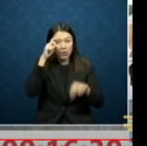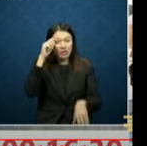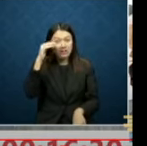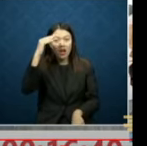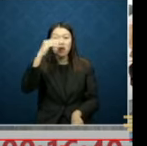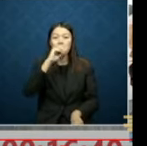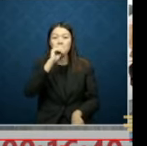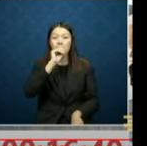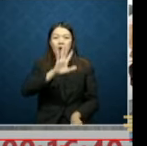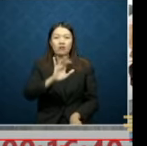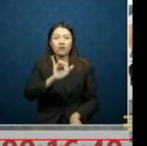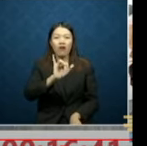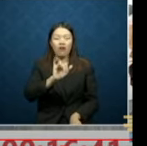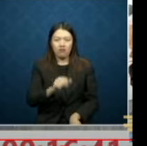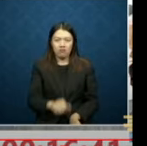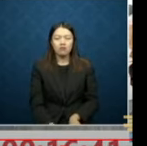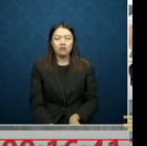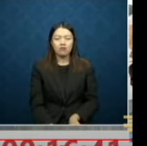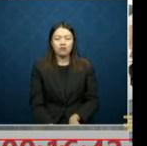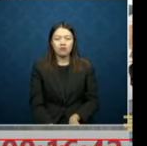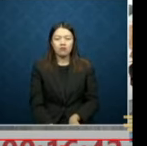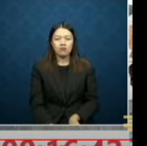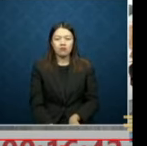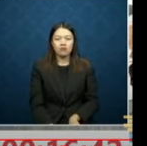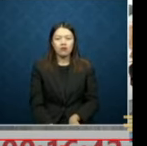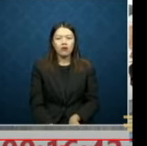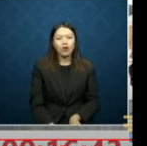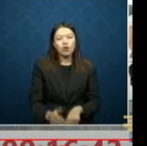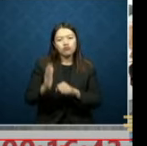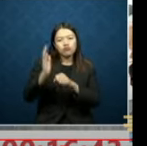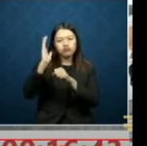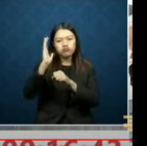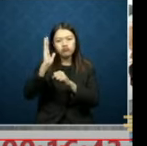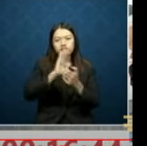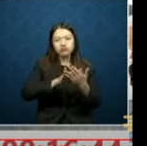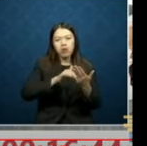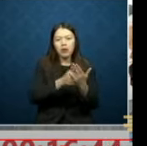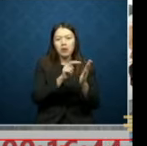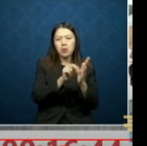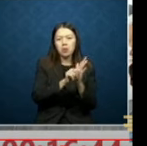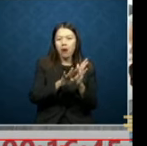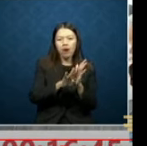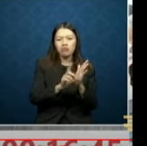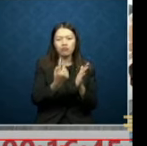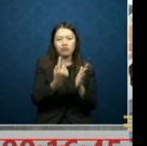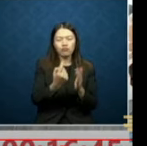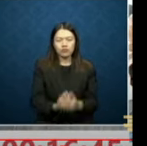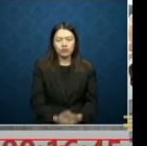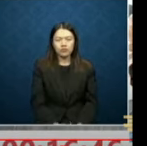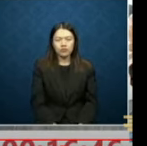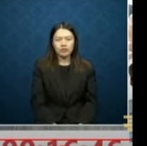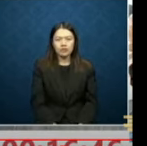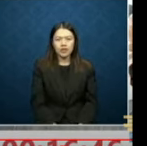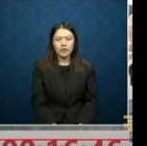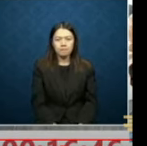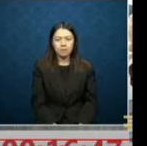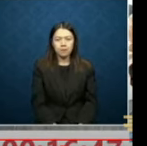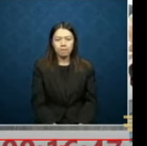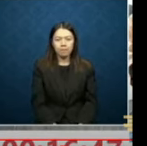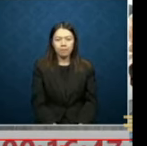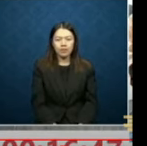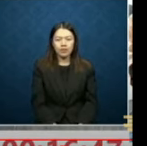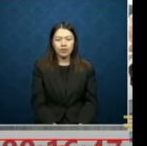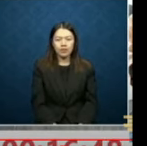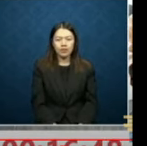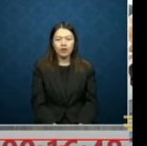ดนอกเหนือจากคำแถลงนโยบายเพราะฉะนั้นเนี่ยเขาให้